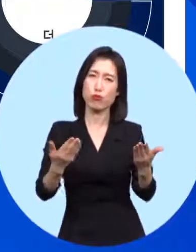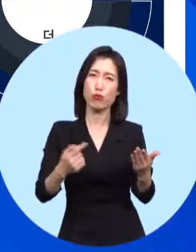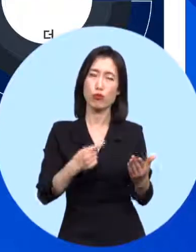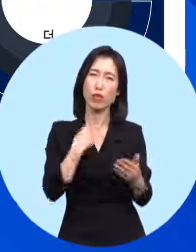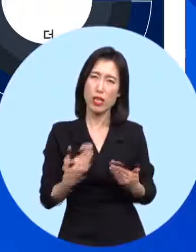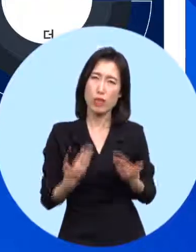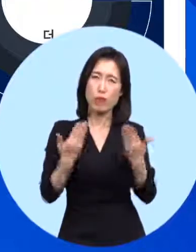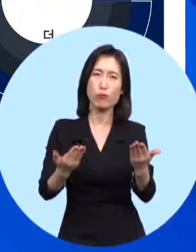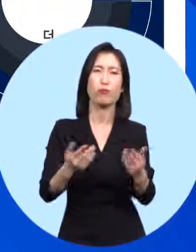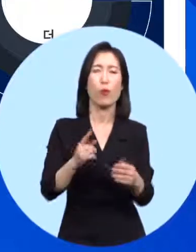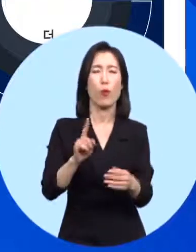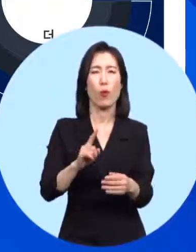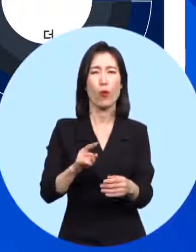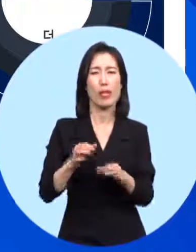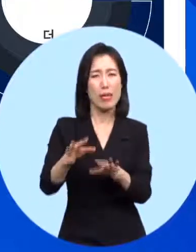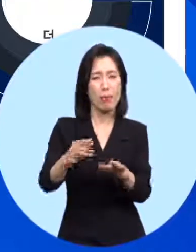것들이